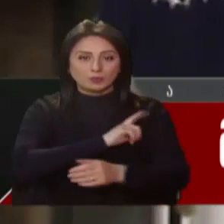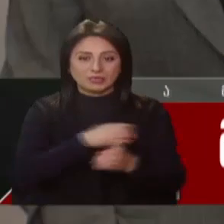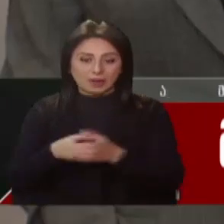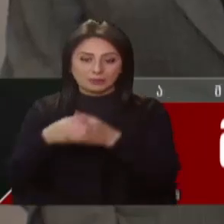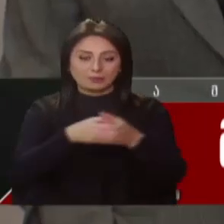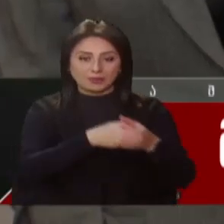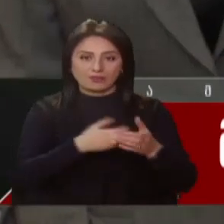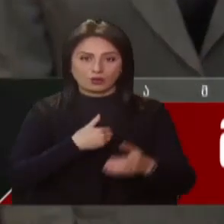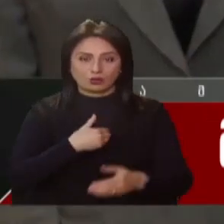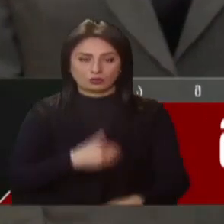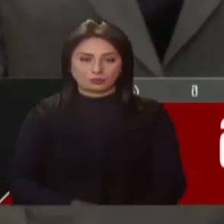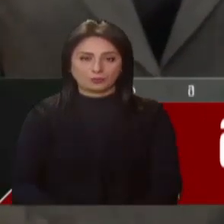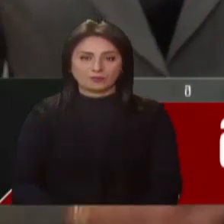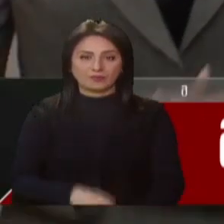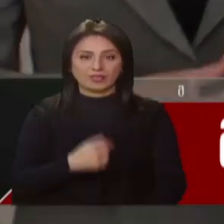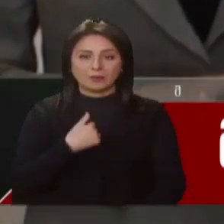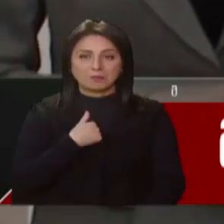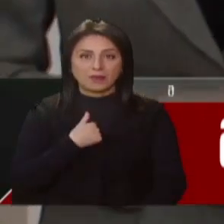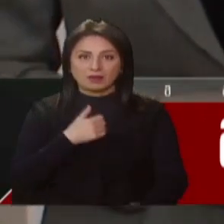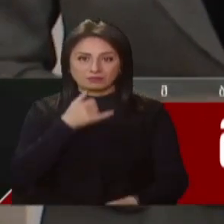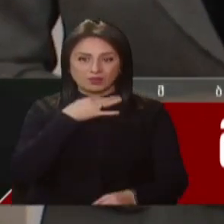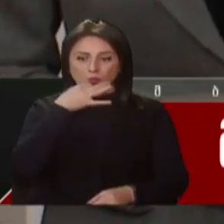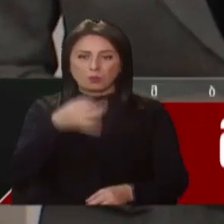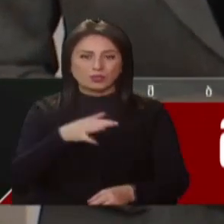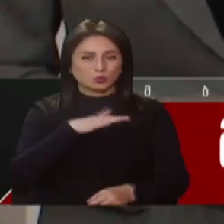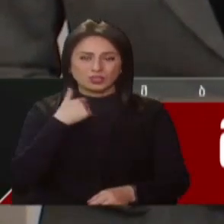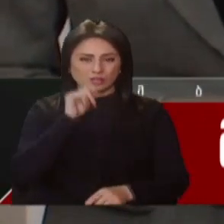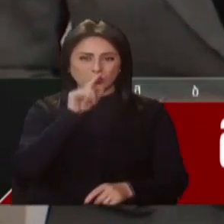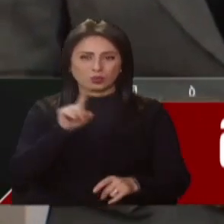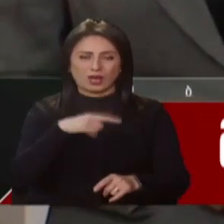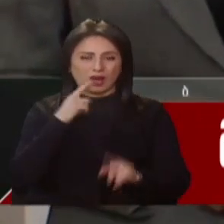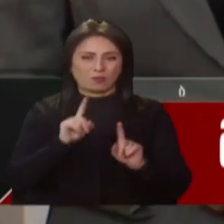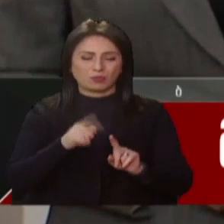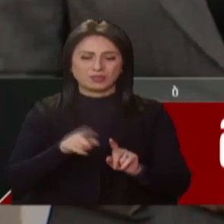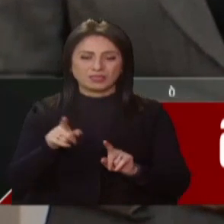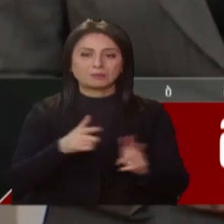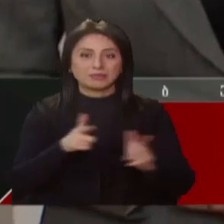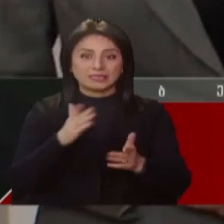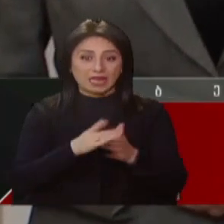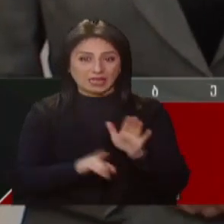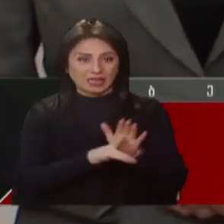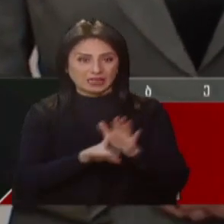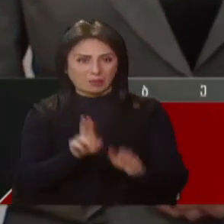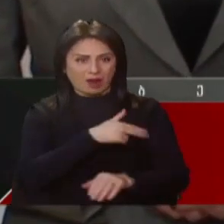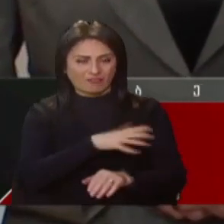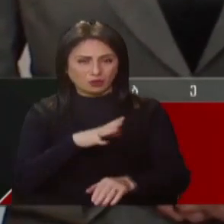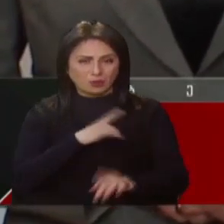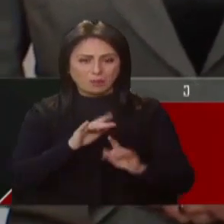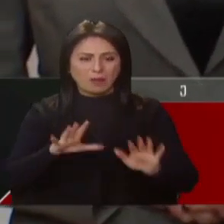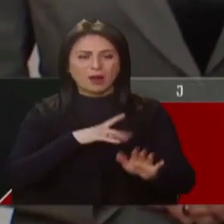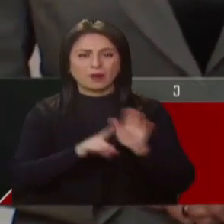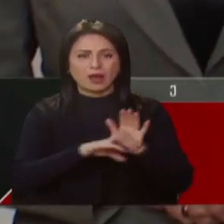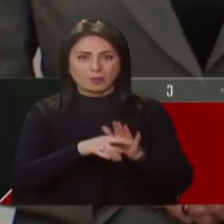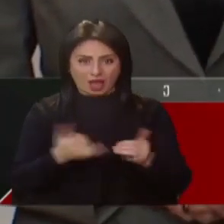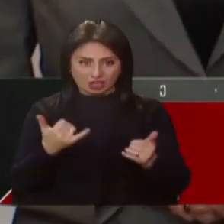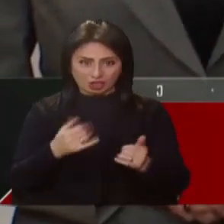сурс. Мейарван Моцадине Були вупасухо раймес расац Путини амбобс. Ис мзадико даебомба саавадм копоеби, сабавшо багеби